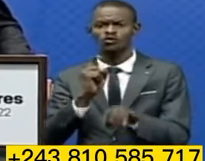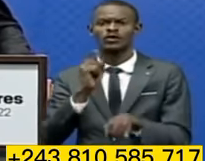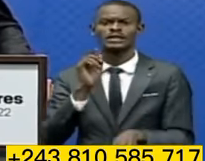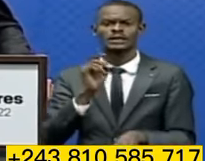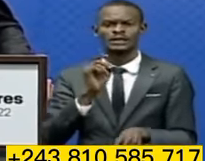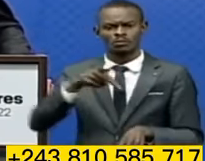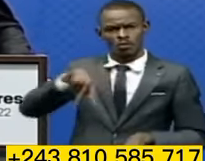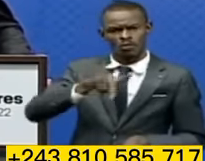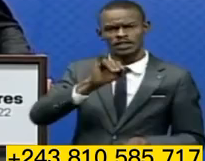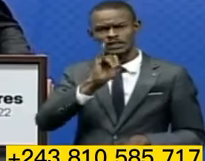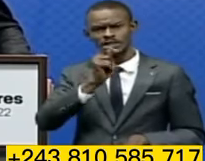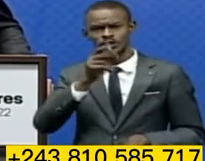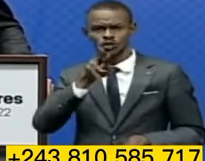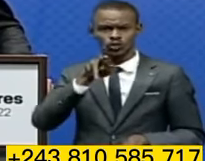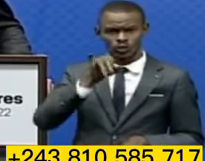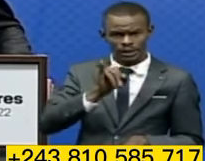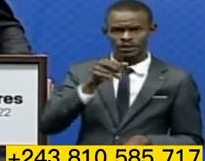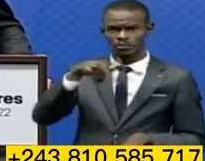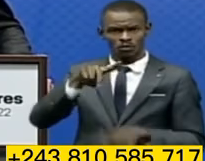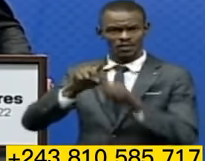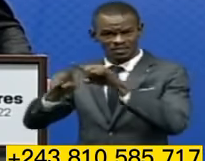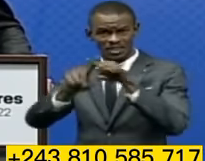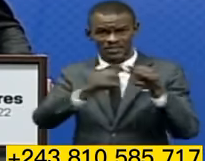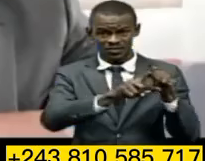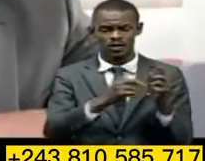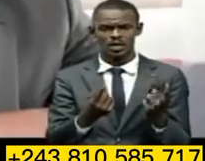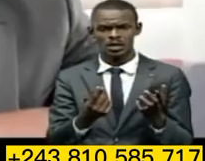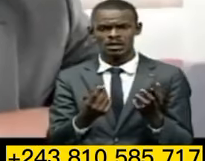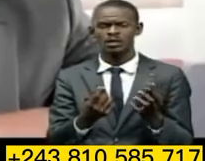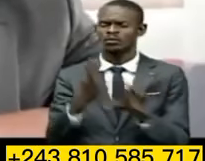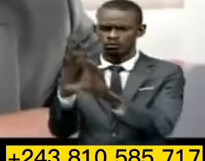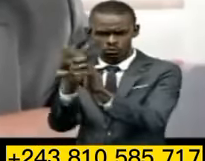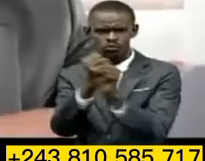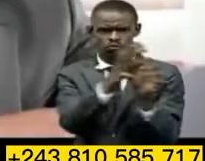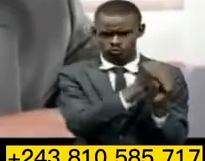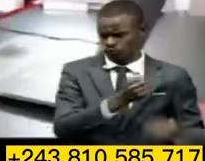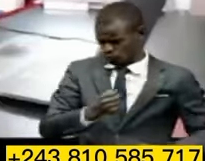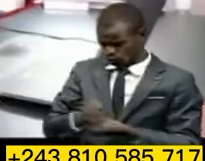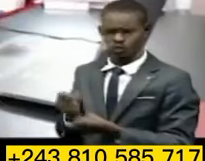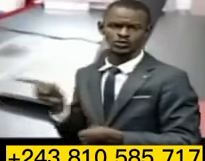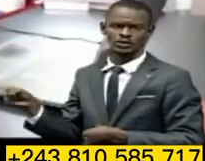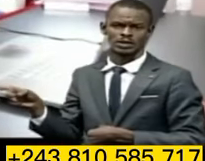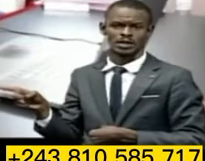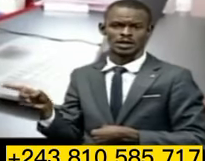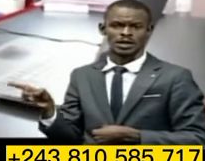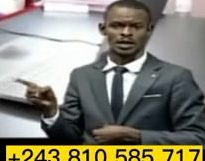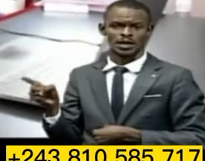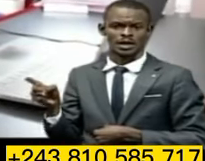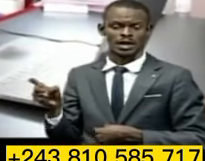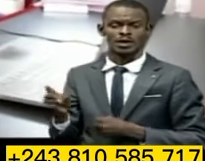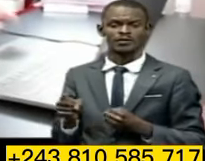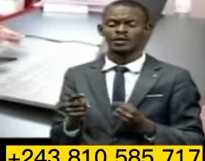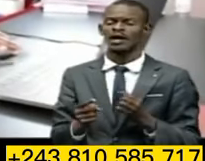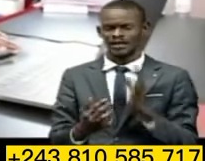de l'amélioration des conditions de production par l'introduction de nouvelles technologies et les renforcements de capacités